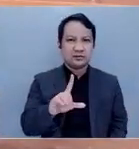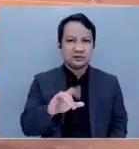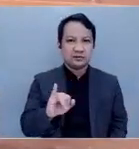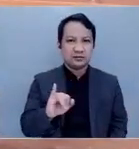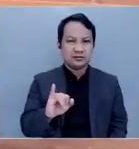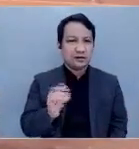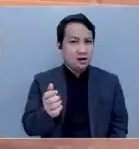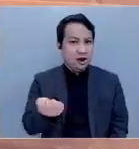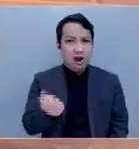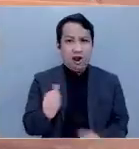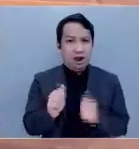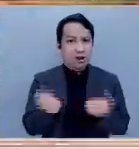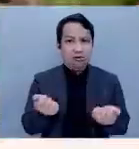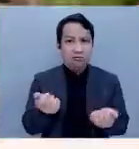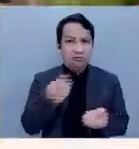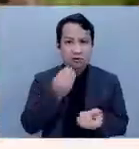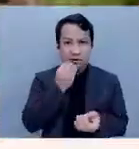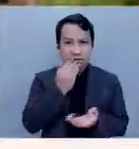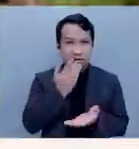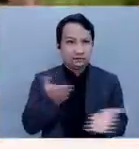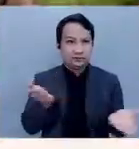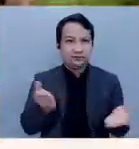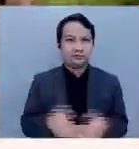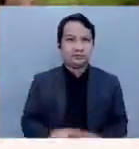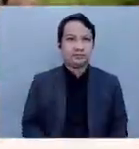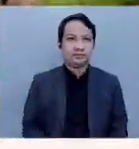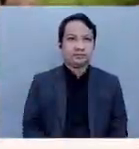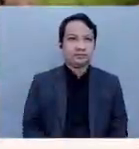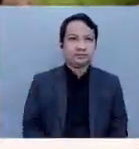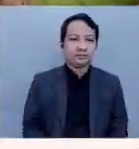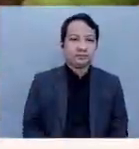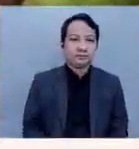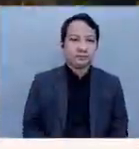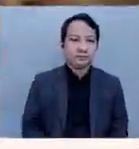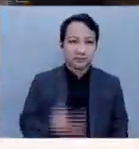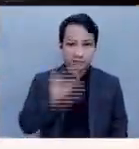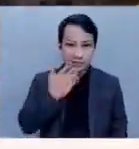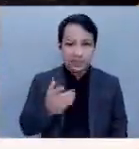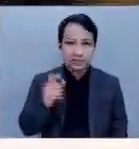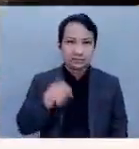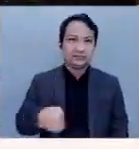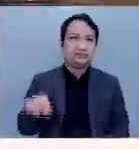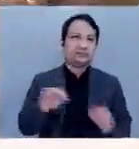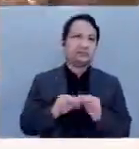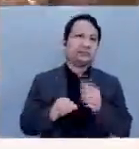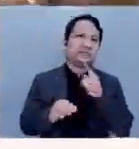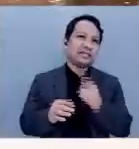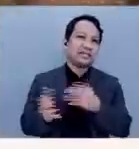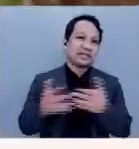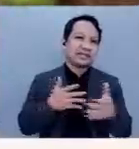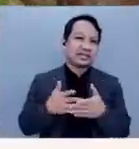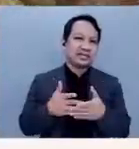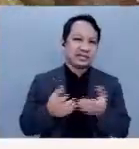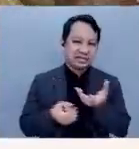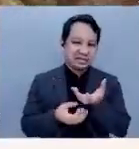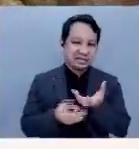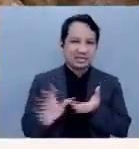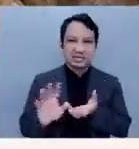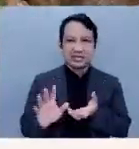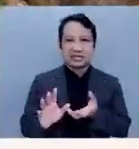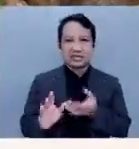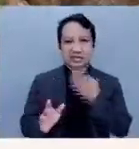sila maiinggaanyo na kumain ng broccoli? Syempre, kailangan may lasa. Okay. Hindi mo pwedeng lulutuin lang na walang lasa.